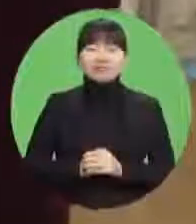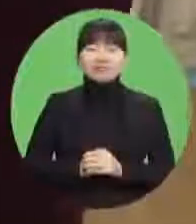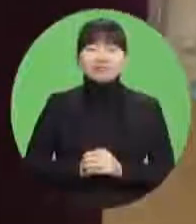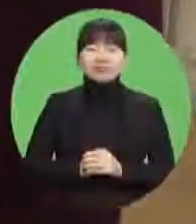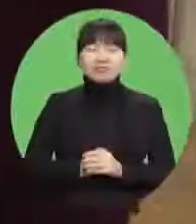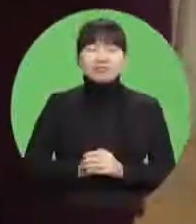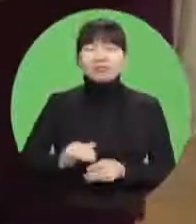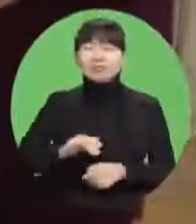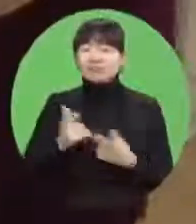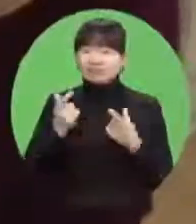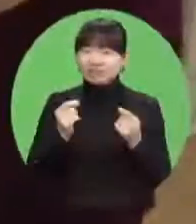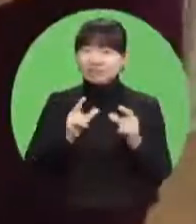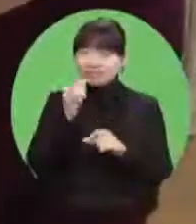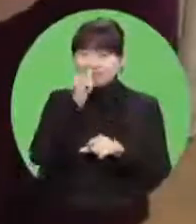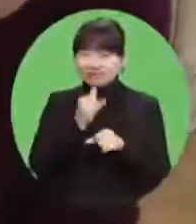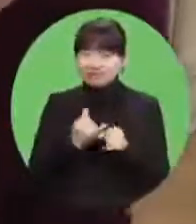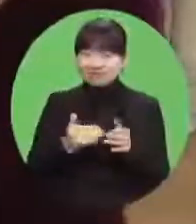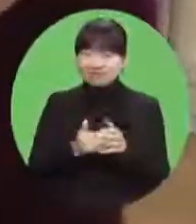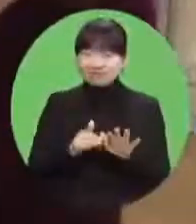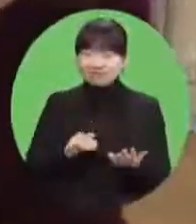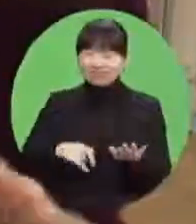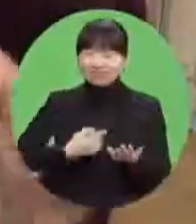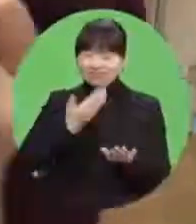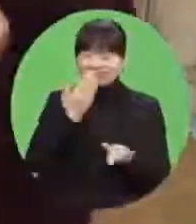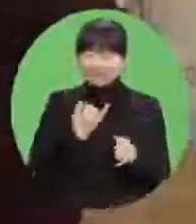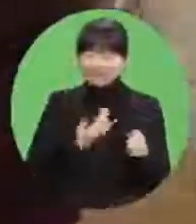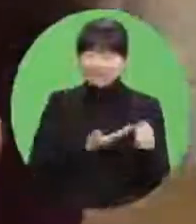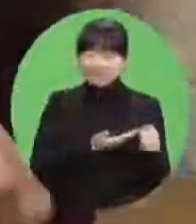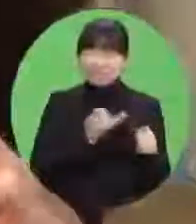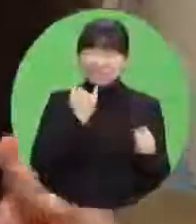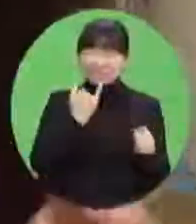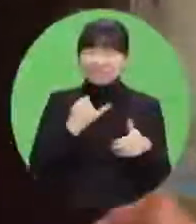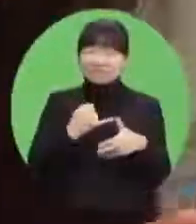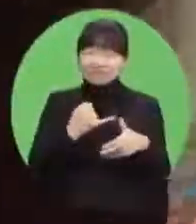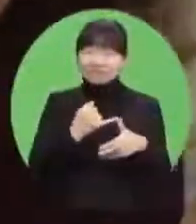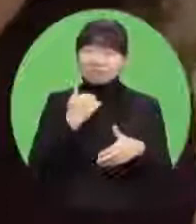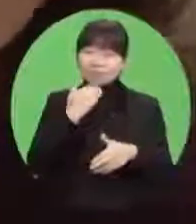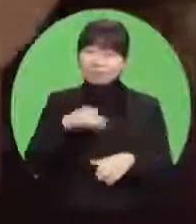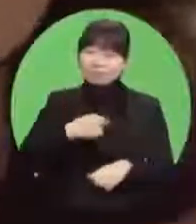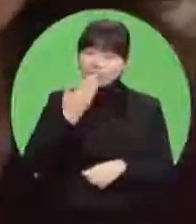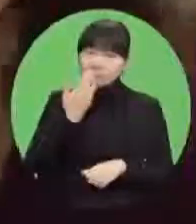뜨거워. 우린 이러고 살아요. 사실은 좀 혼자 먹게 하는 것도 괜찮아요. 네. 소비 나이는요.